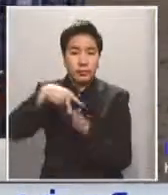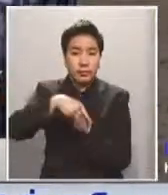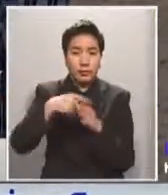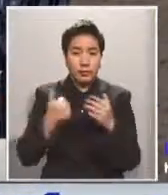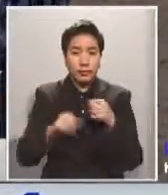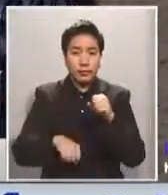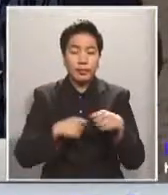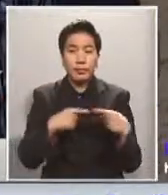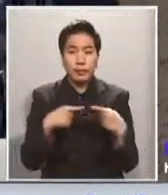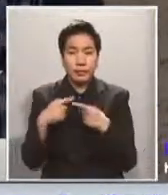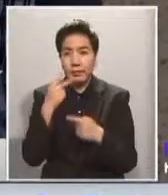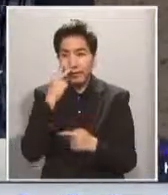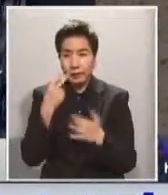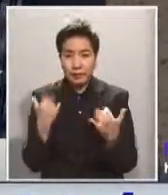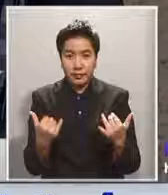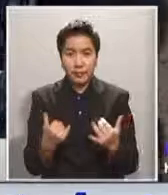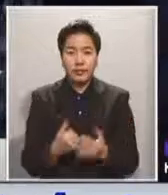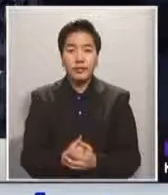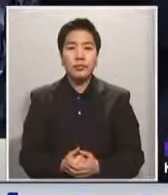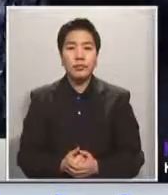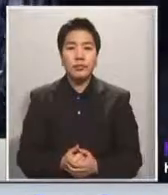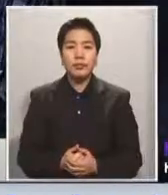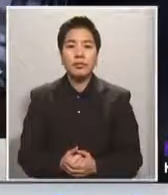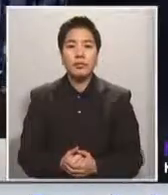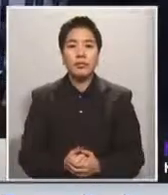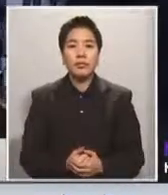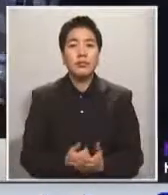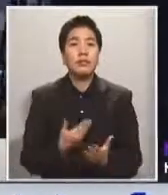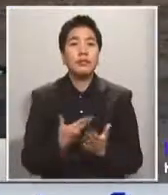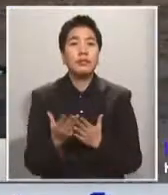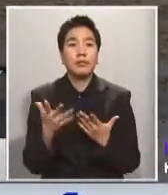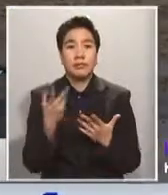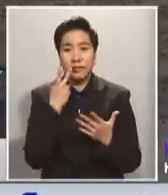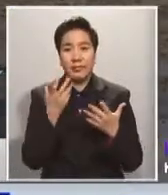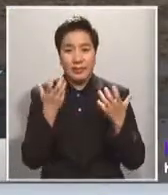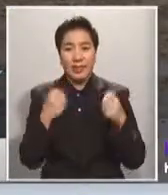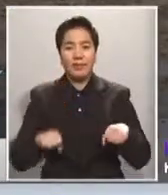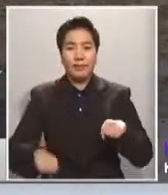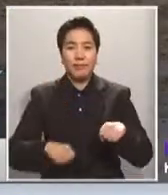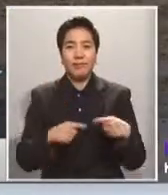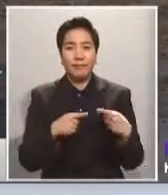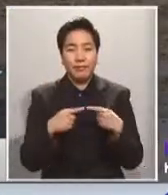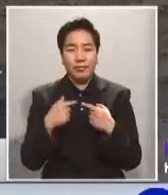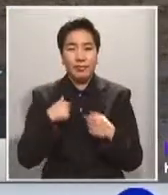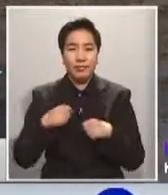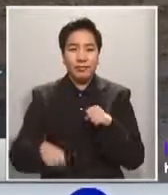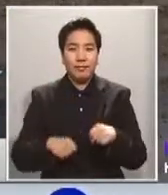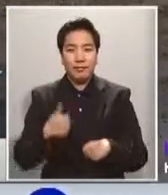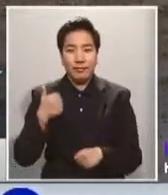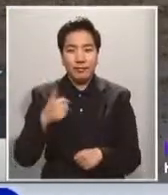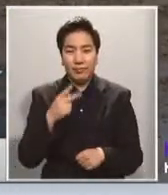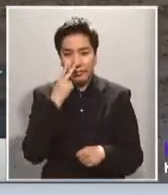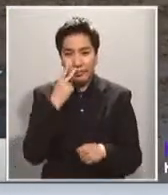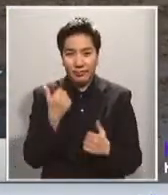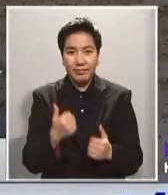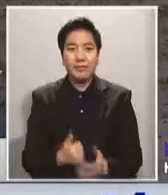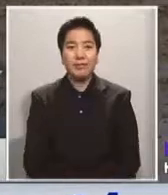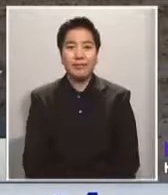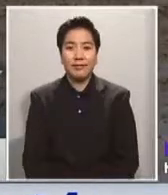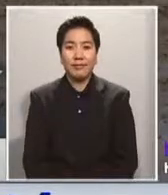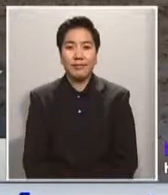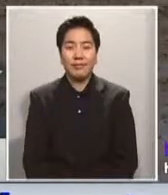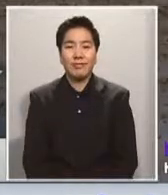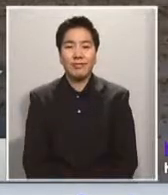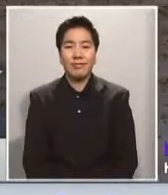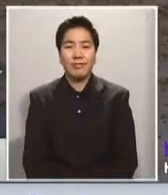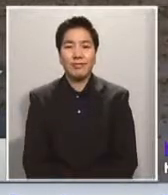าโหไม่ซื้อก็ไม่เป็นไรโอ้โหหนักได้เฮียเนี่ย ครับ ผมจะไหวไหมเนี่ยพาเฮียล้มเนี่ยโอ้โหพาเศรษ